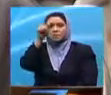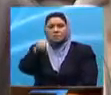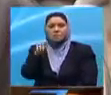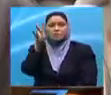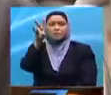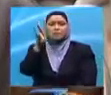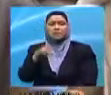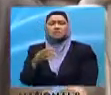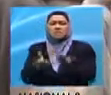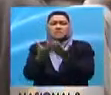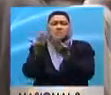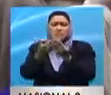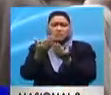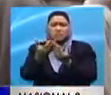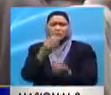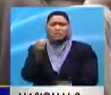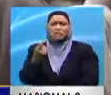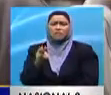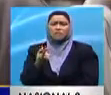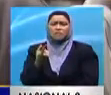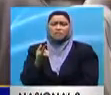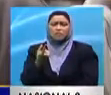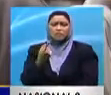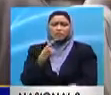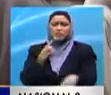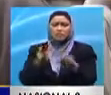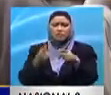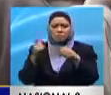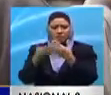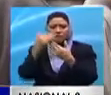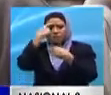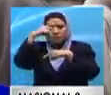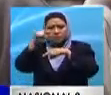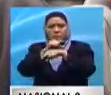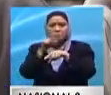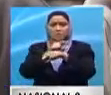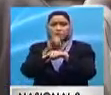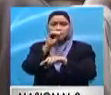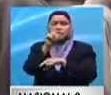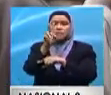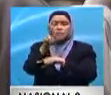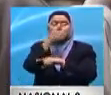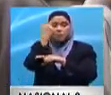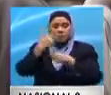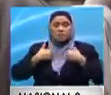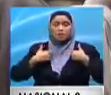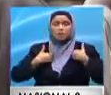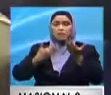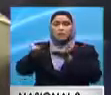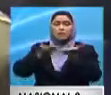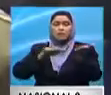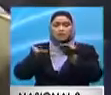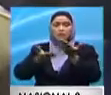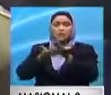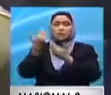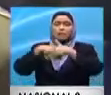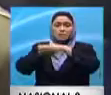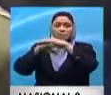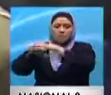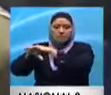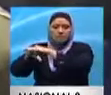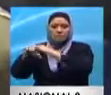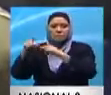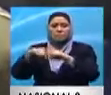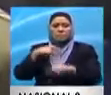mudah sebab banyak di gunakan untuk Oku kan dia sediakan perkhidmatan untuk Oku mudah sses lah itulah Saya dengar kata